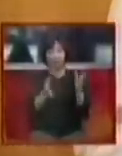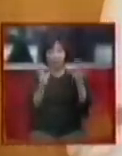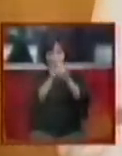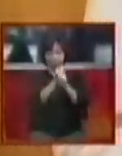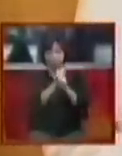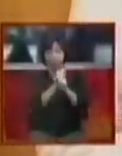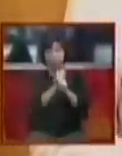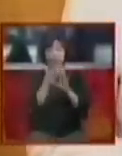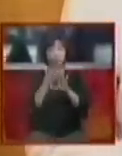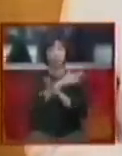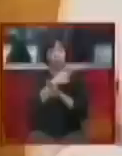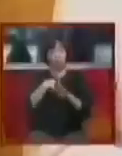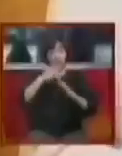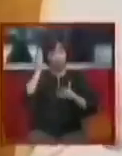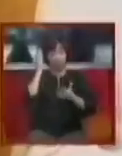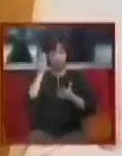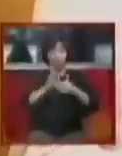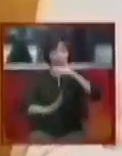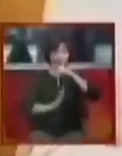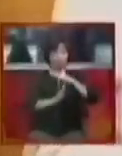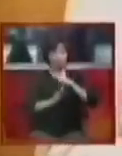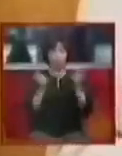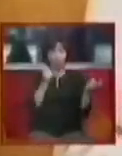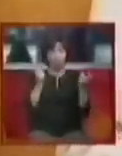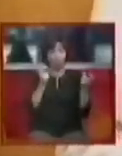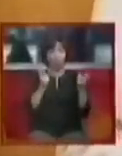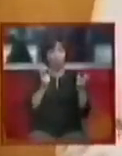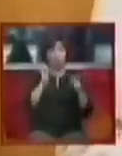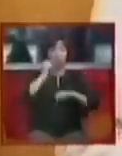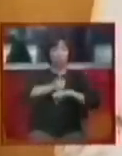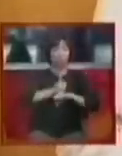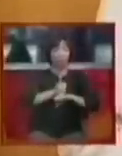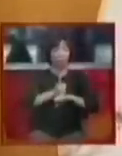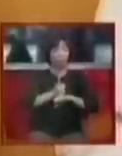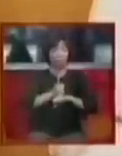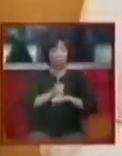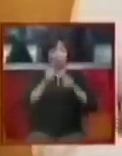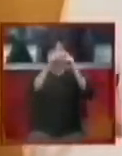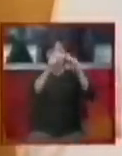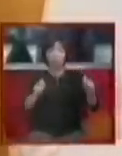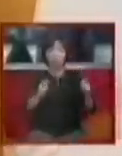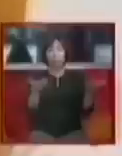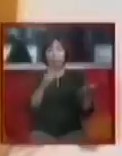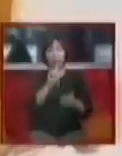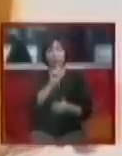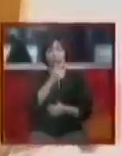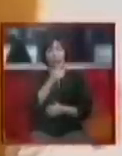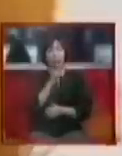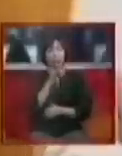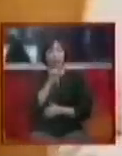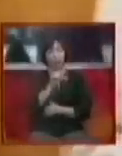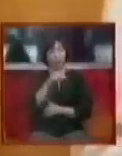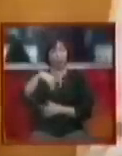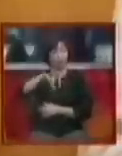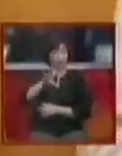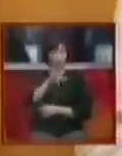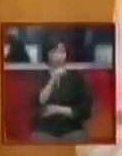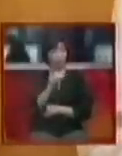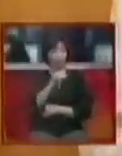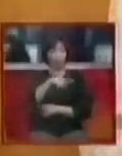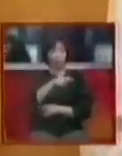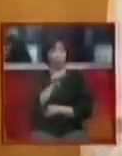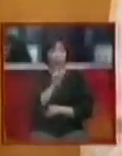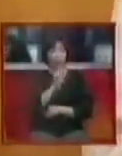Bago po tayo bumaba sa pwesto, nakatayo na rin ang mga dekalidad na terminal sa Taguig, Quezon City at Parañaque